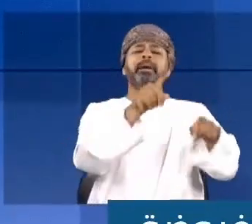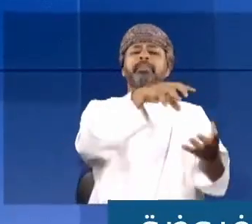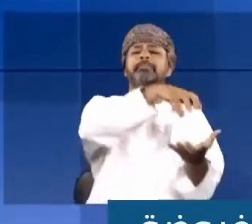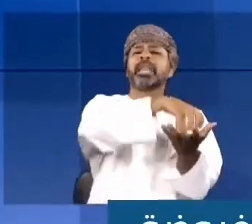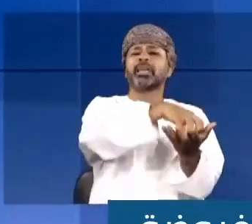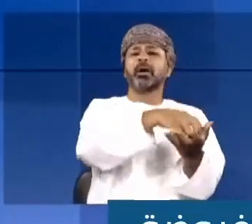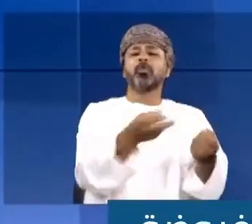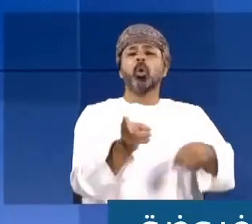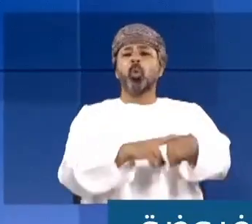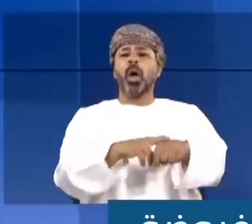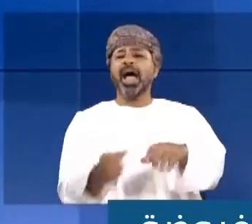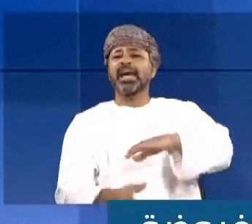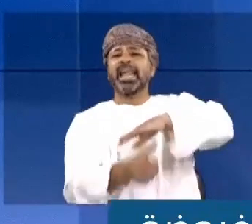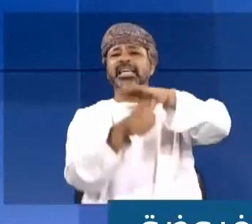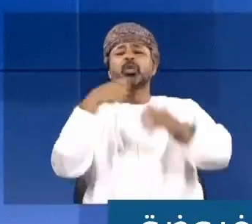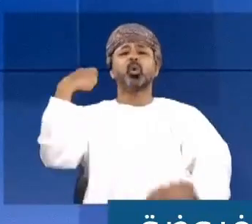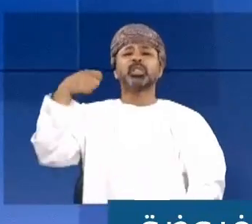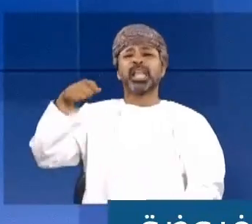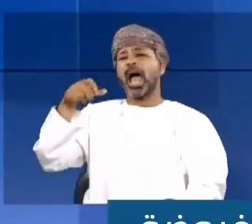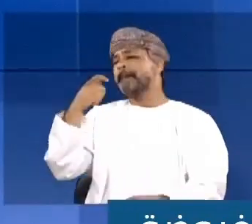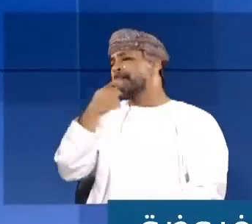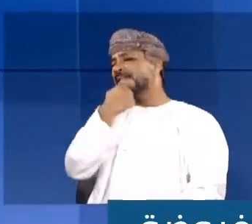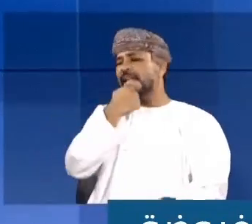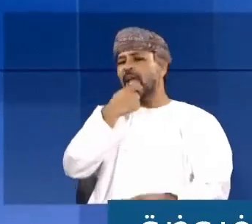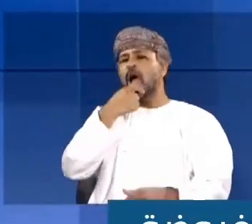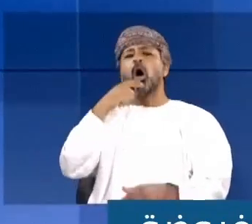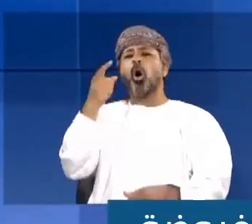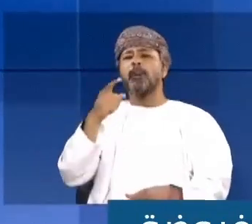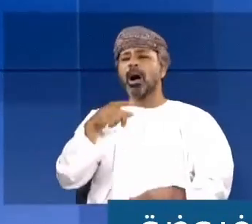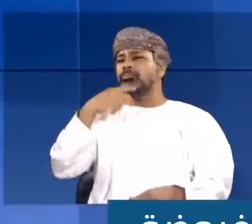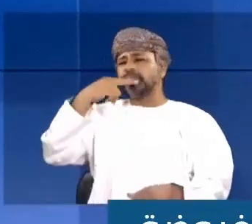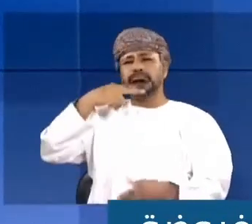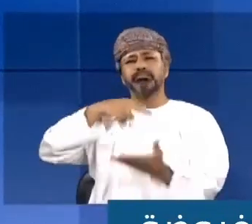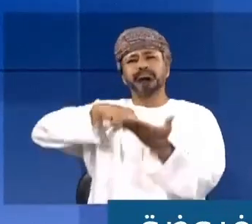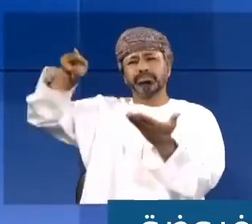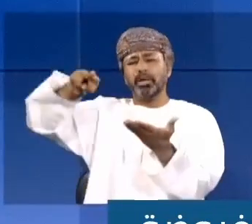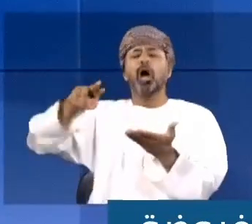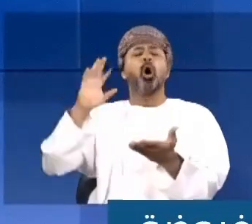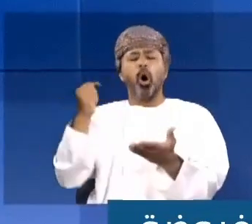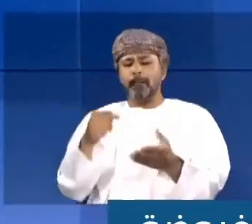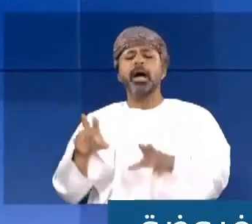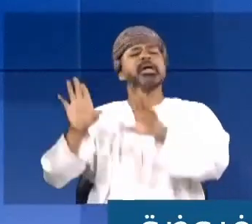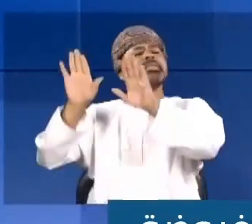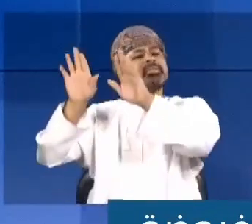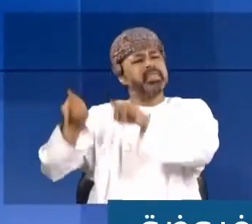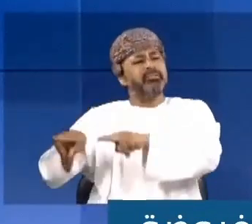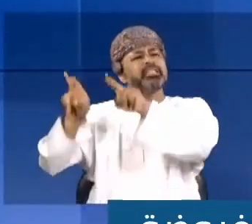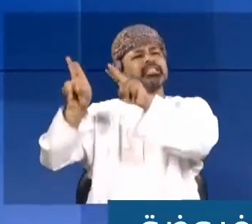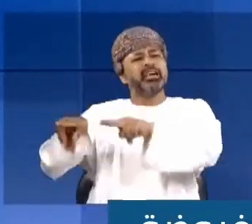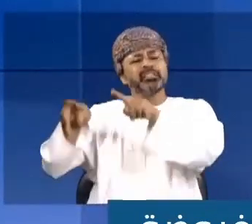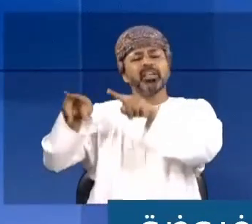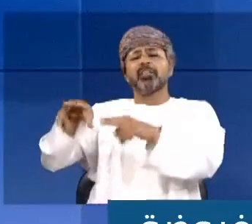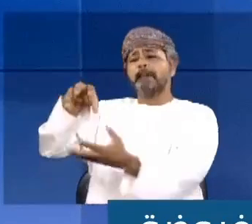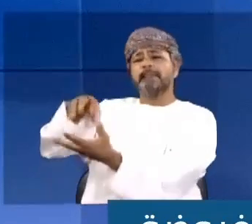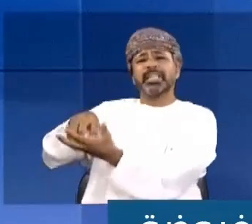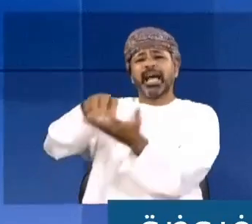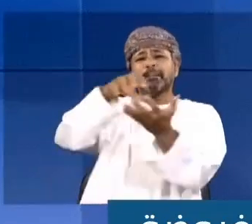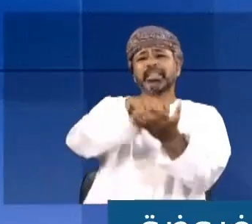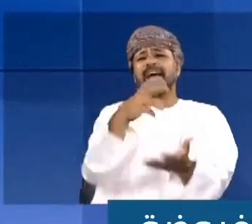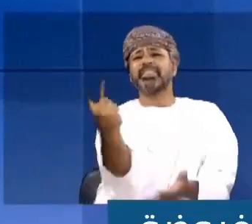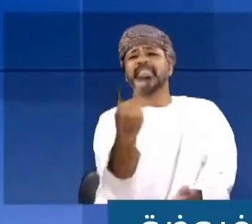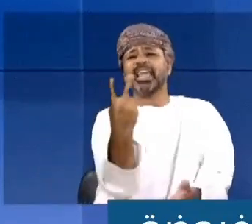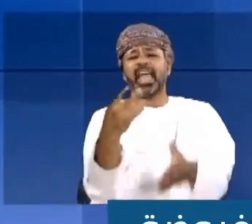رئيس الوزراء بوريس جونسون في رسالة إلكترونية إن حكومته قررت إبقاء القيود نفسها في منطقتي بولتون